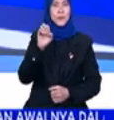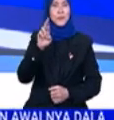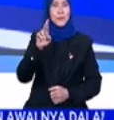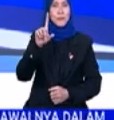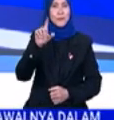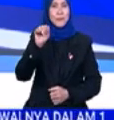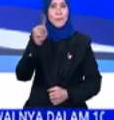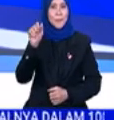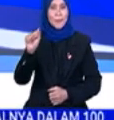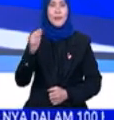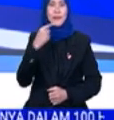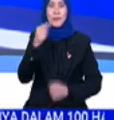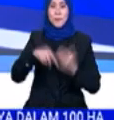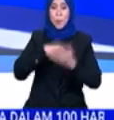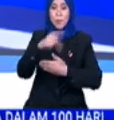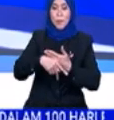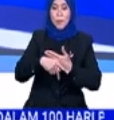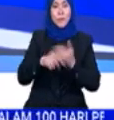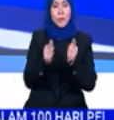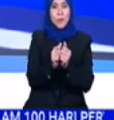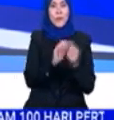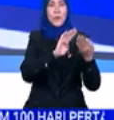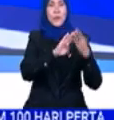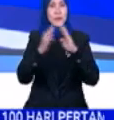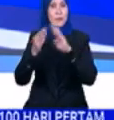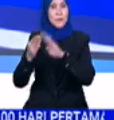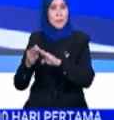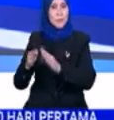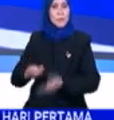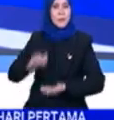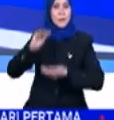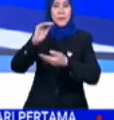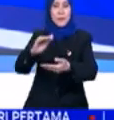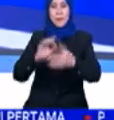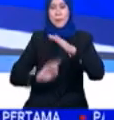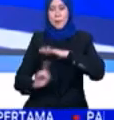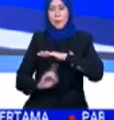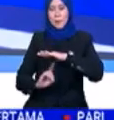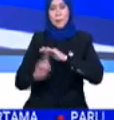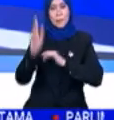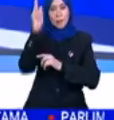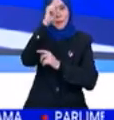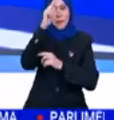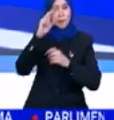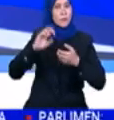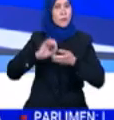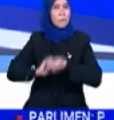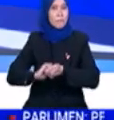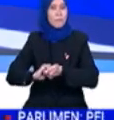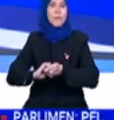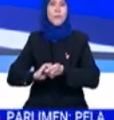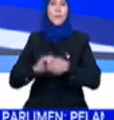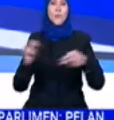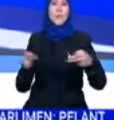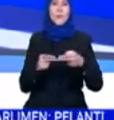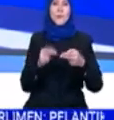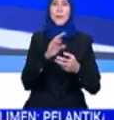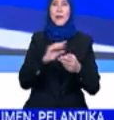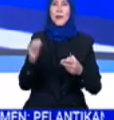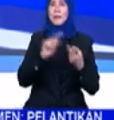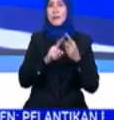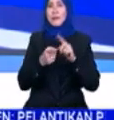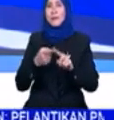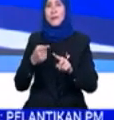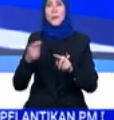program bersahabat community ini bertujuan menyampaikan dasar kerajaan di samping mengeratkan hubungan dan menambah rangkaian strategi